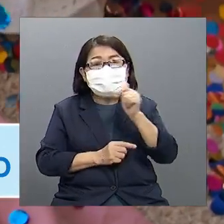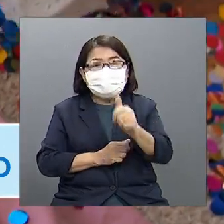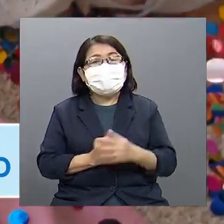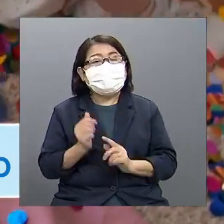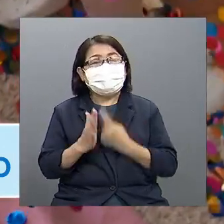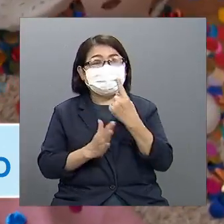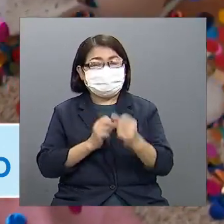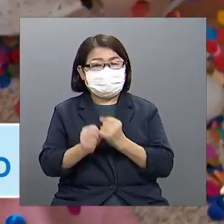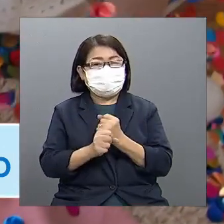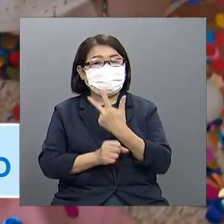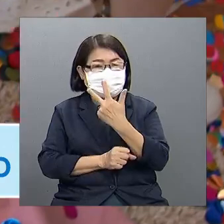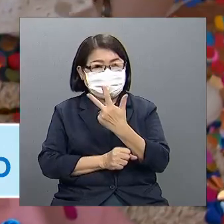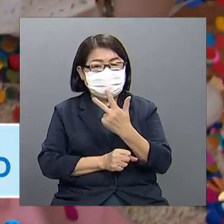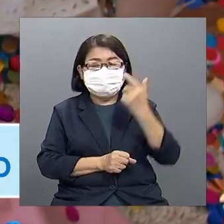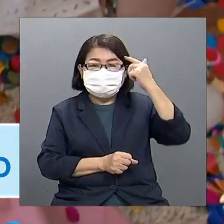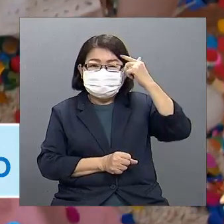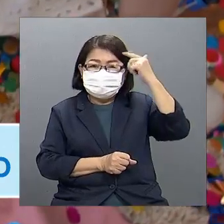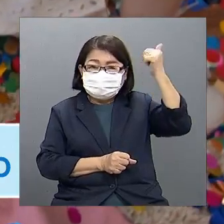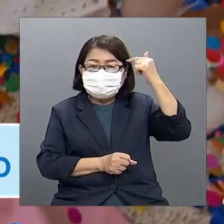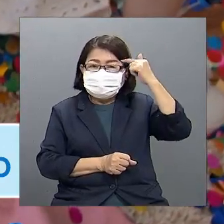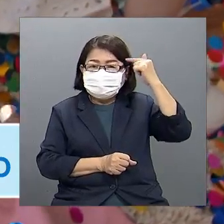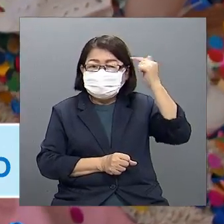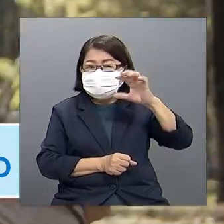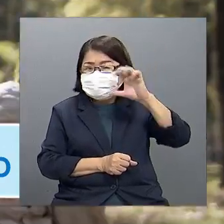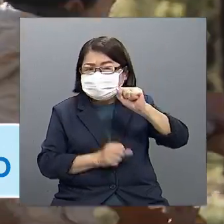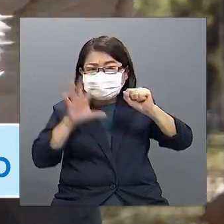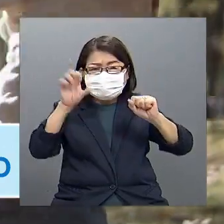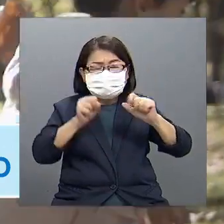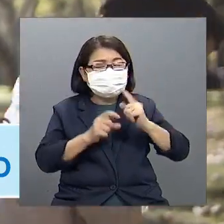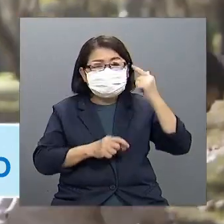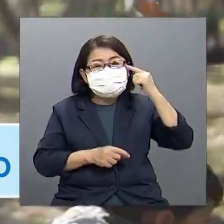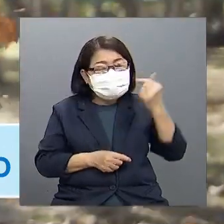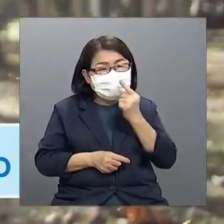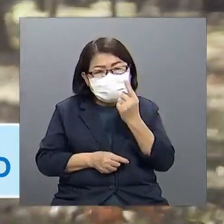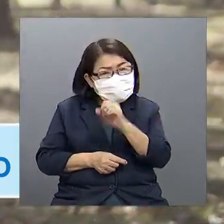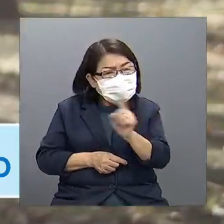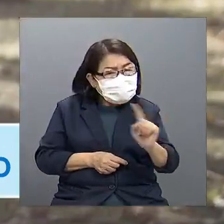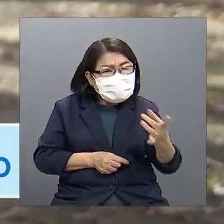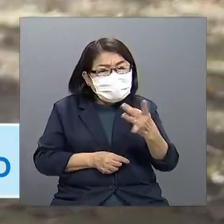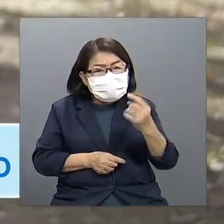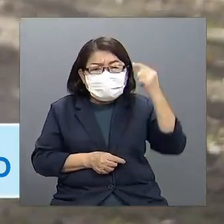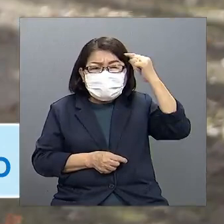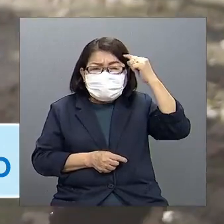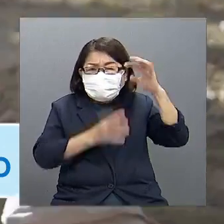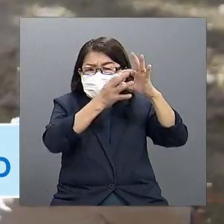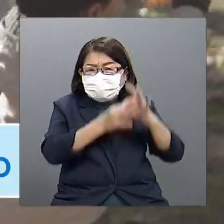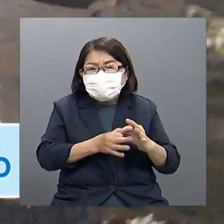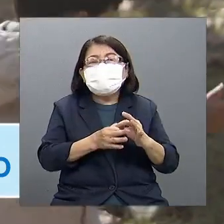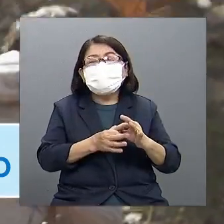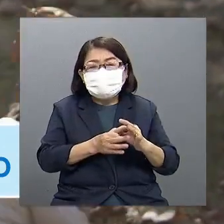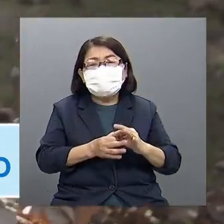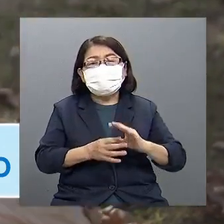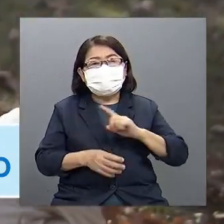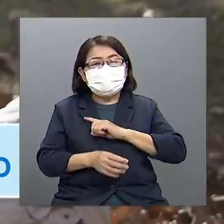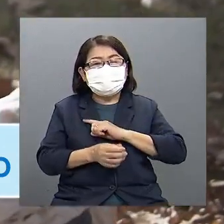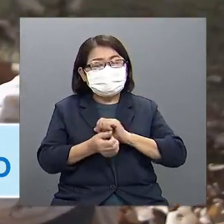ที่มีพัฒนาการการเรียนรู้ที่รวดเร็วมีสมองที่พัฒนาอย่างมากแล้วก็จะเป็นต้นทุนเหมือนเราสร้างบ้